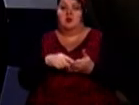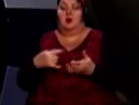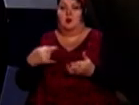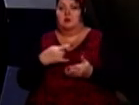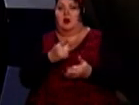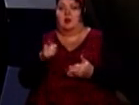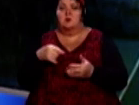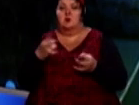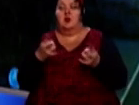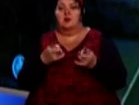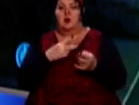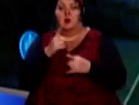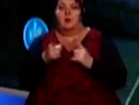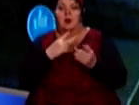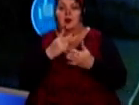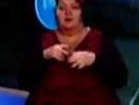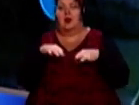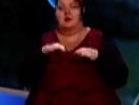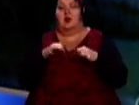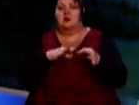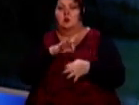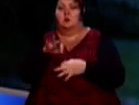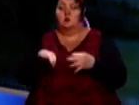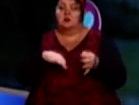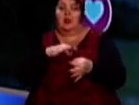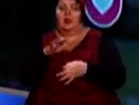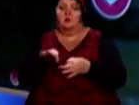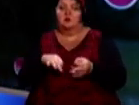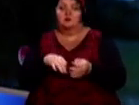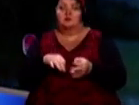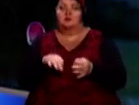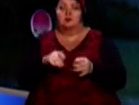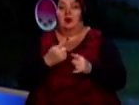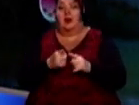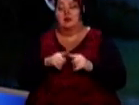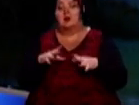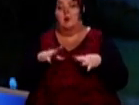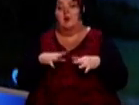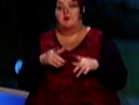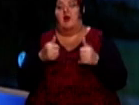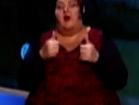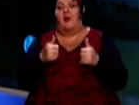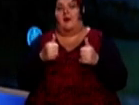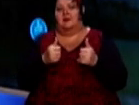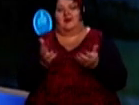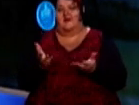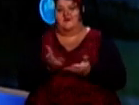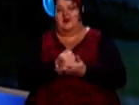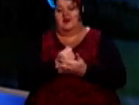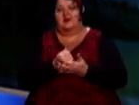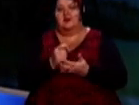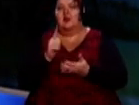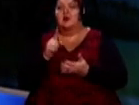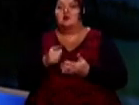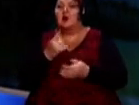Треба просто переглядати транспортну схему. Ну, власне, це був би дуже гарний вихід. І ті парковки,